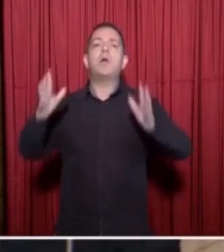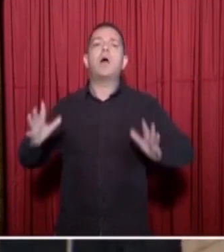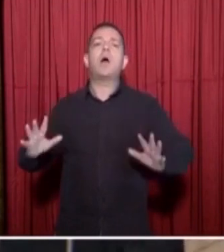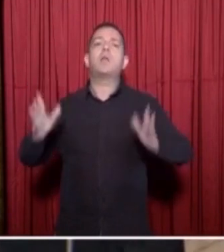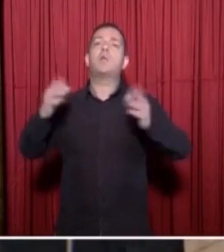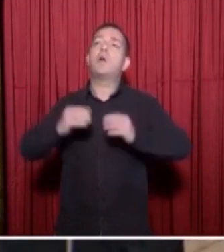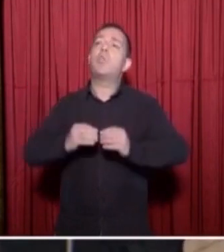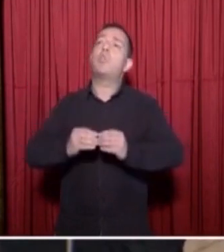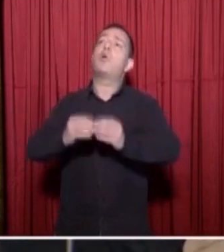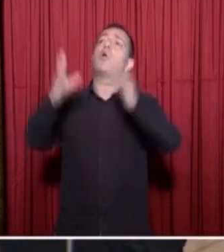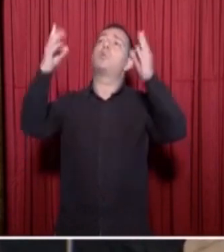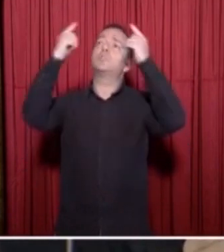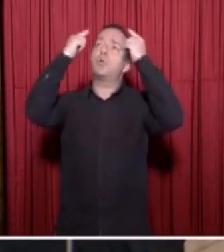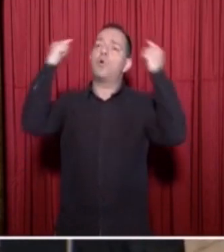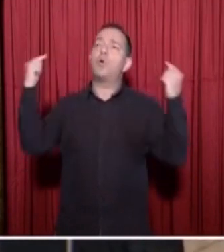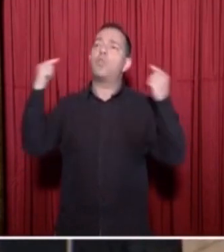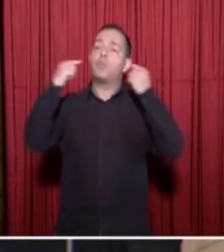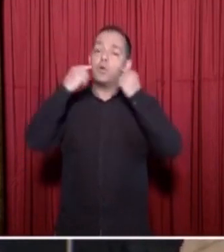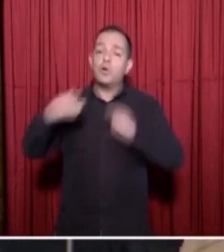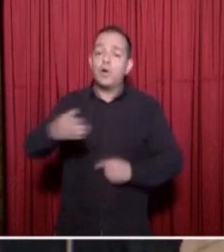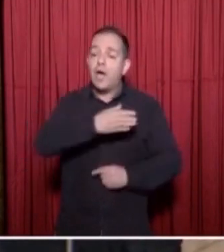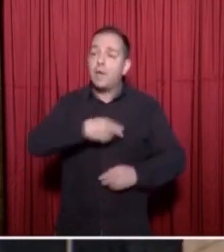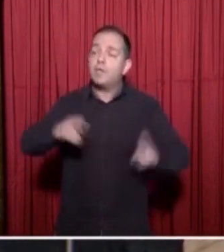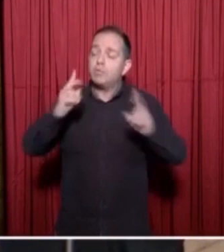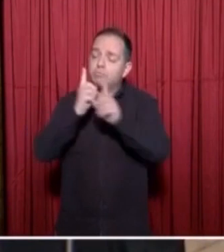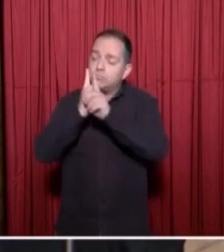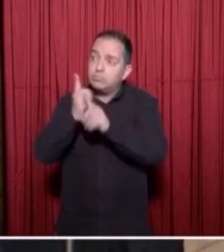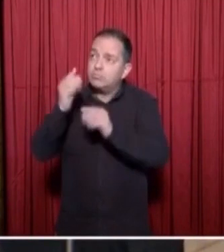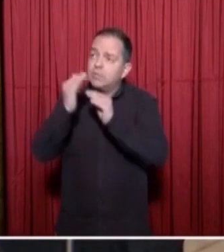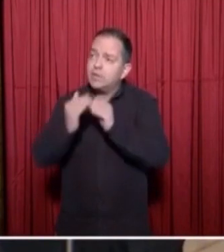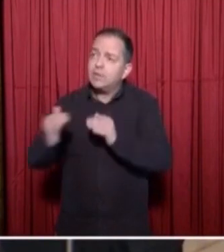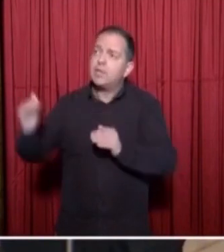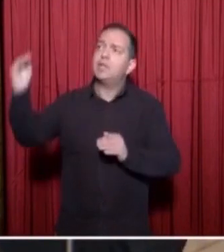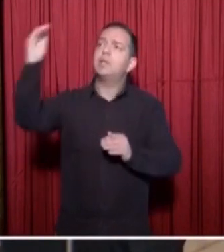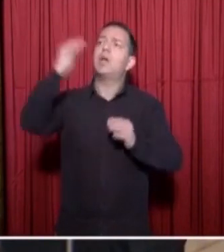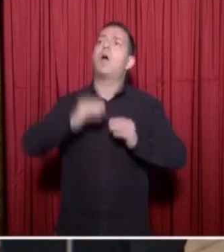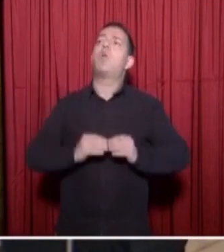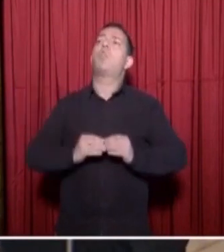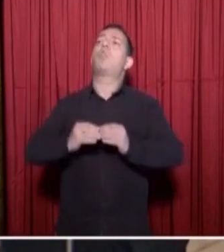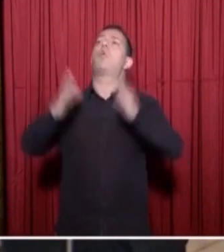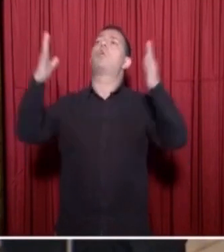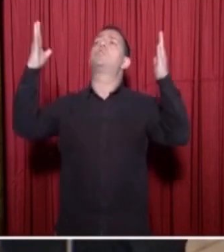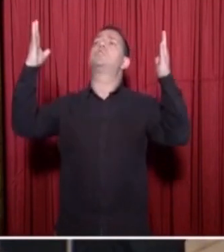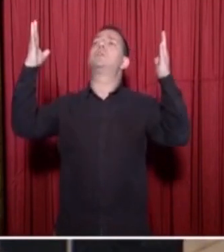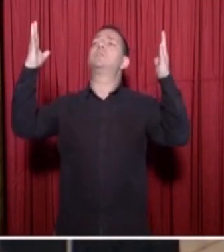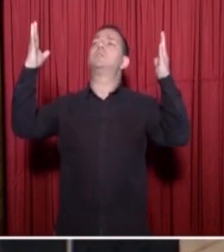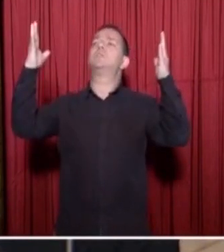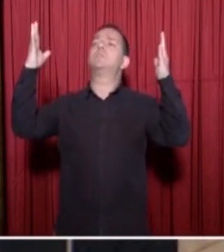ο Θεός. Η ελπής ημών Κύριε, δόξα σοι.